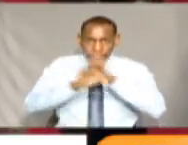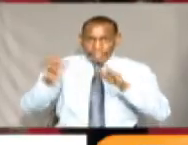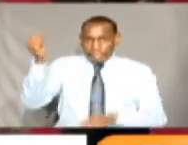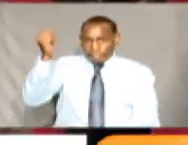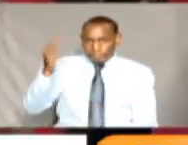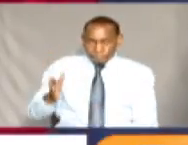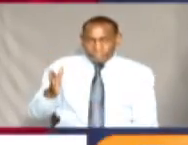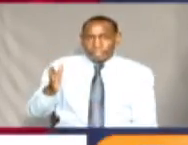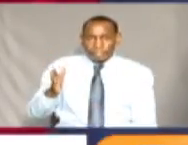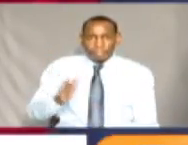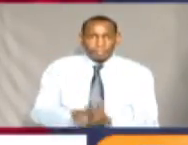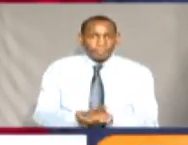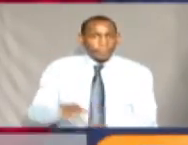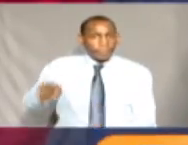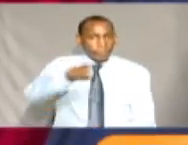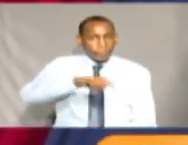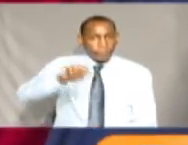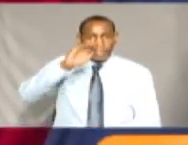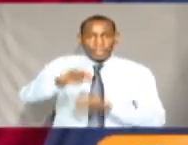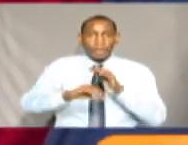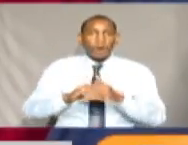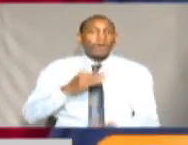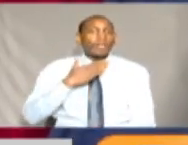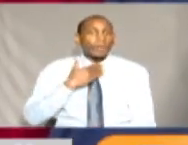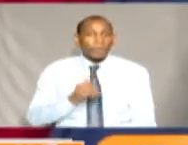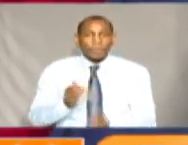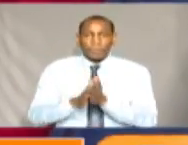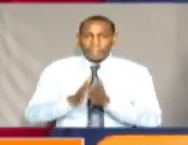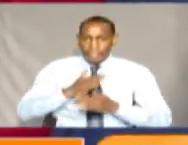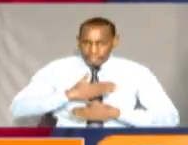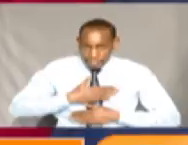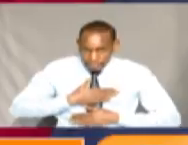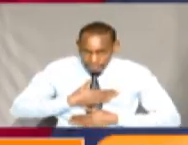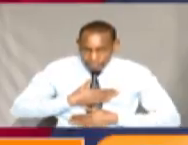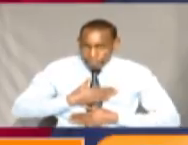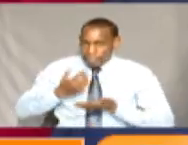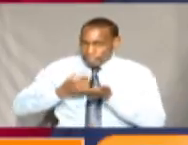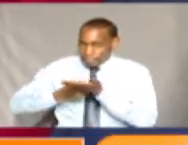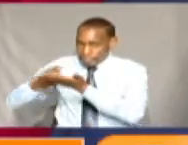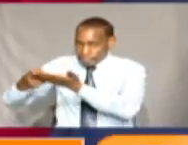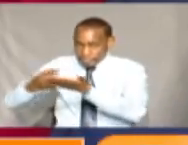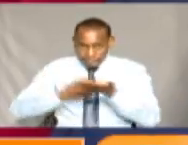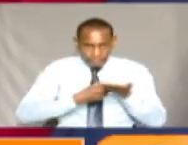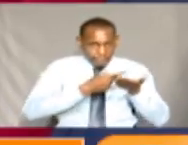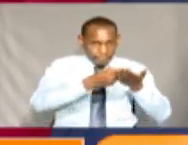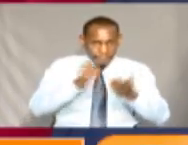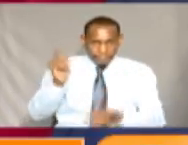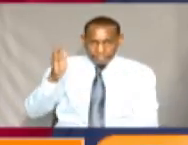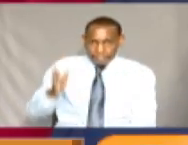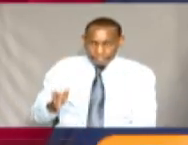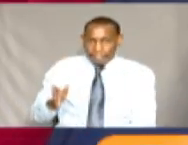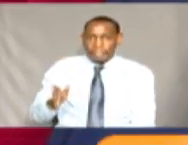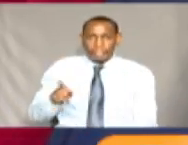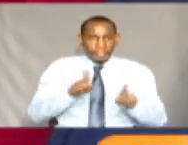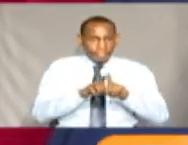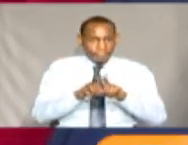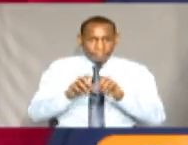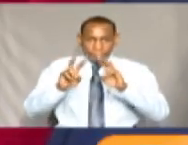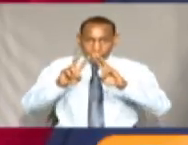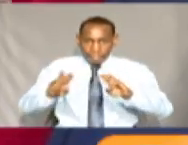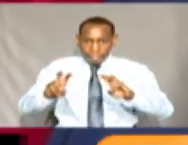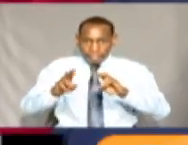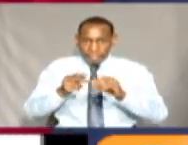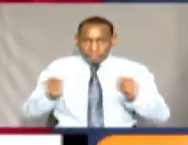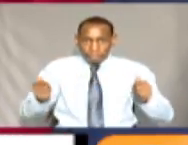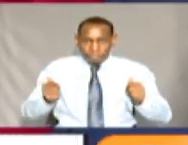political divide. Sisi wote tunataka kwa heshima, tujadiliane kama wa Kenya, tutafute suluhu